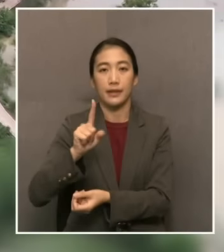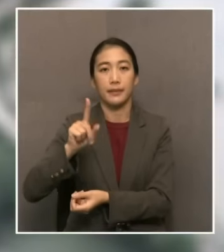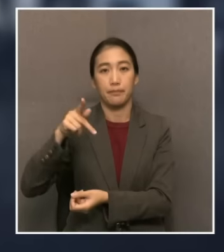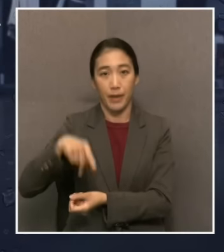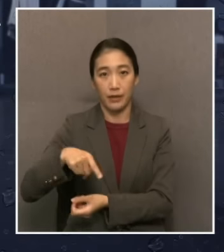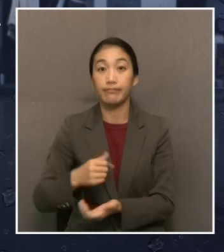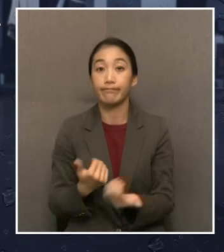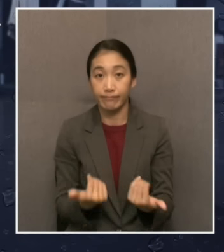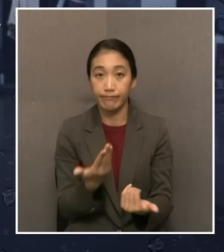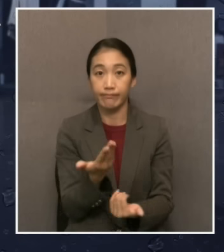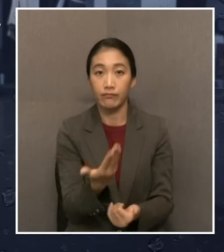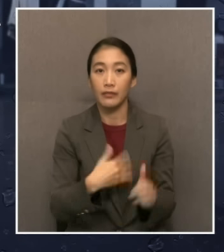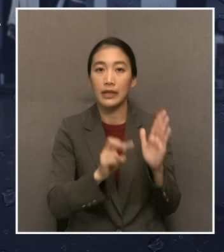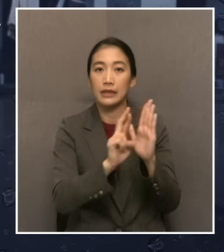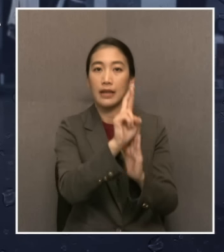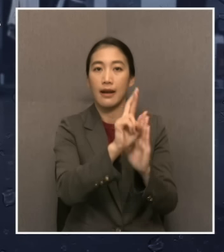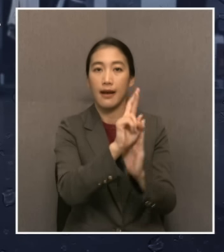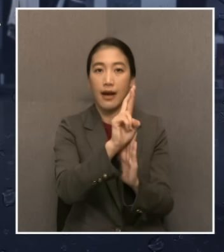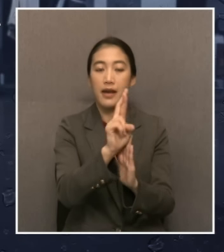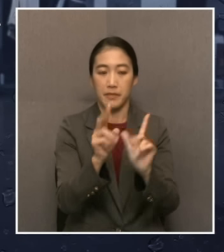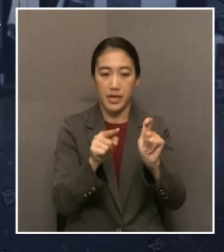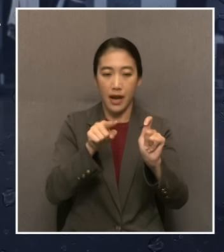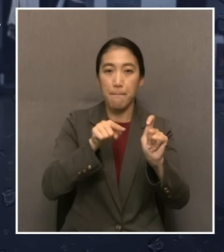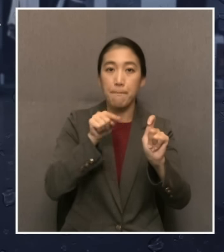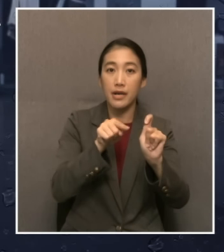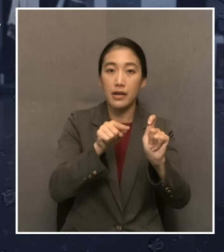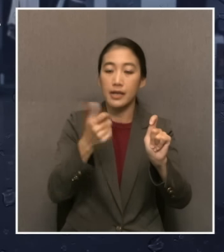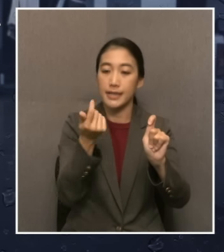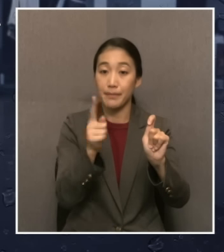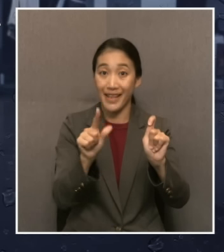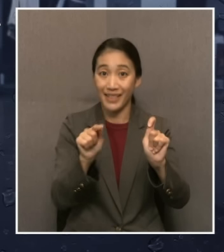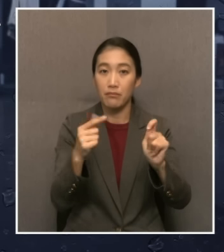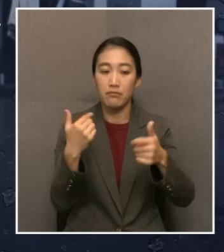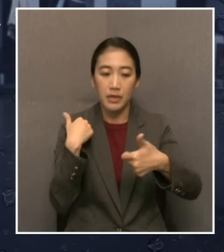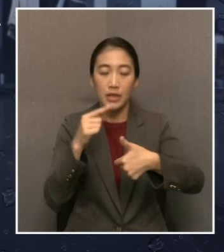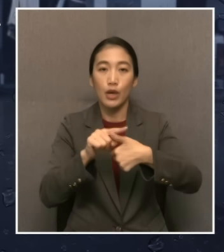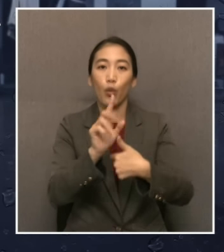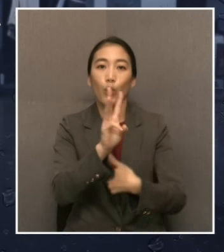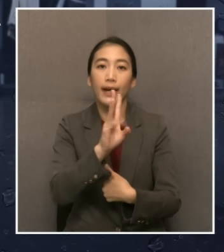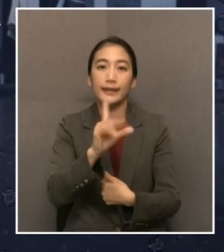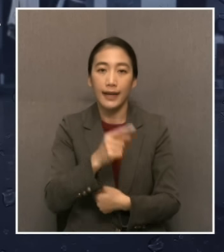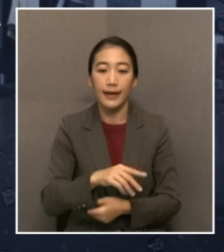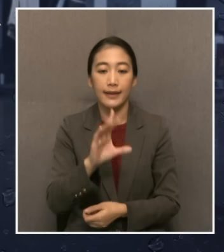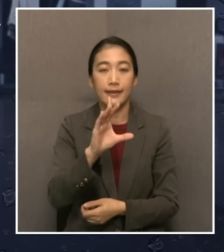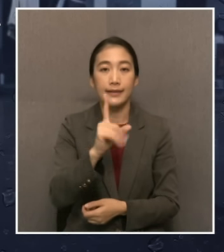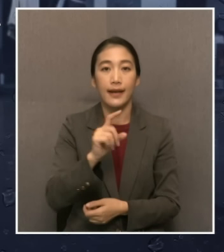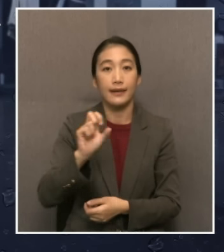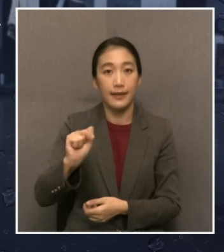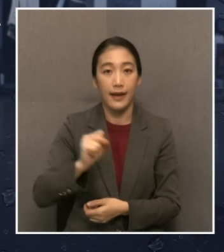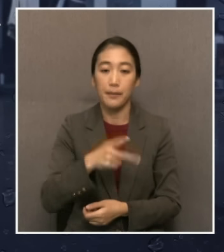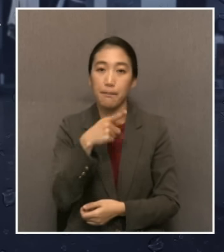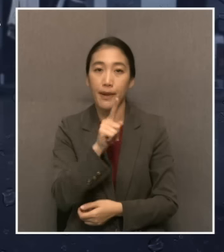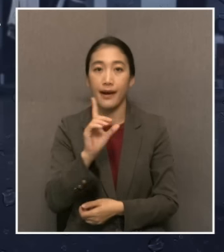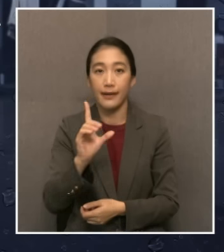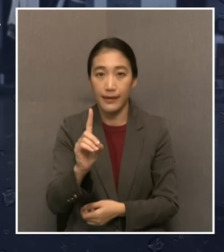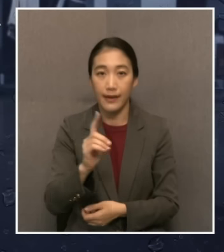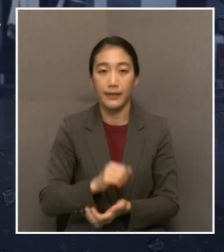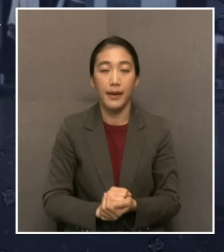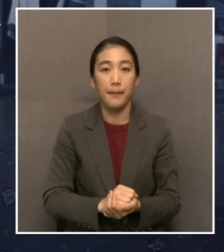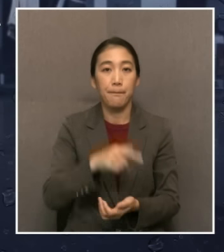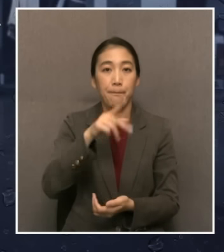เชียงรายน้ำท่วม 11อำเภอได้แก่อำเภอเวียงชัยเชียงแสนป่าแดดพญาเมงราย